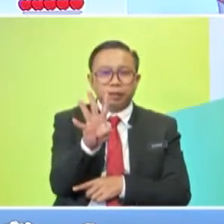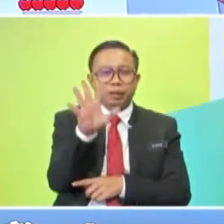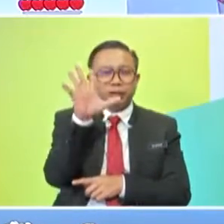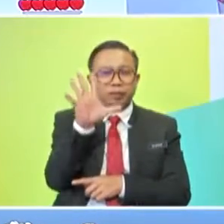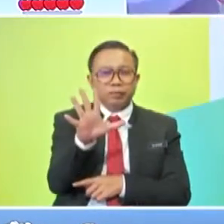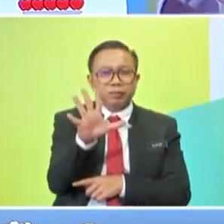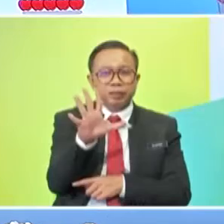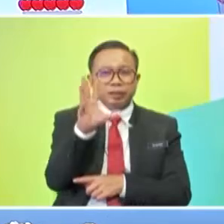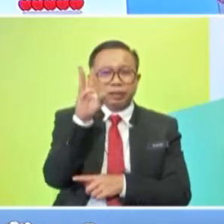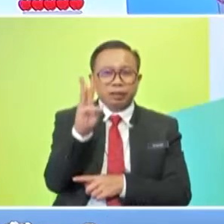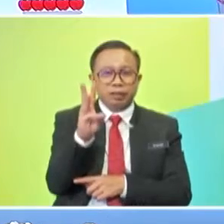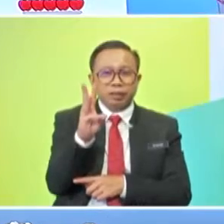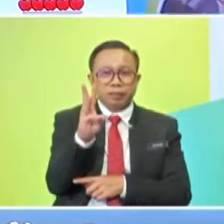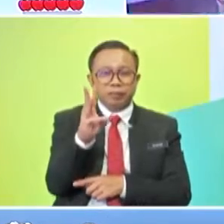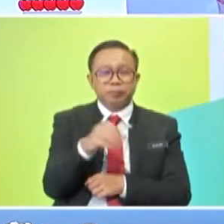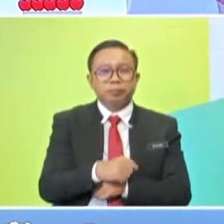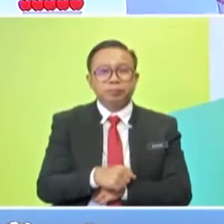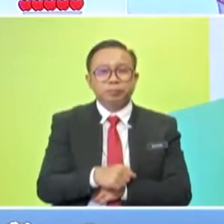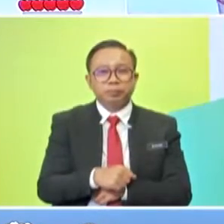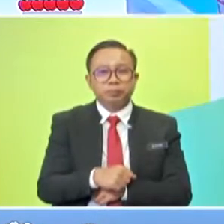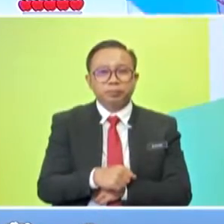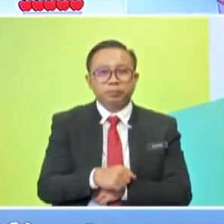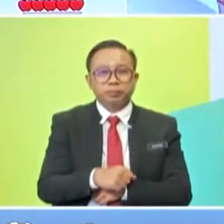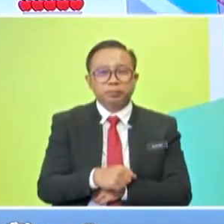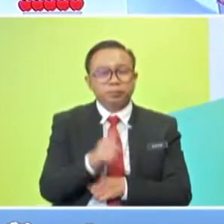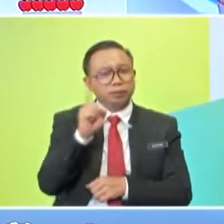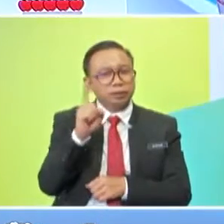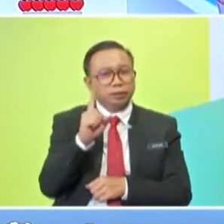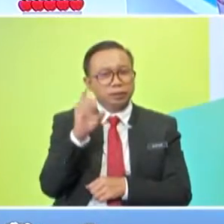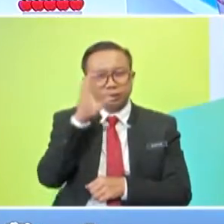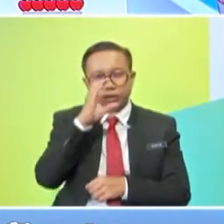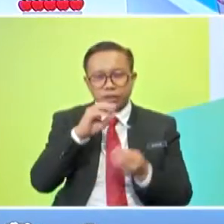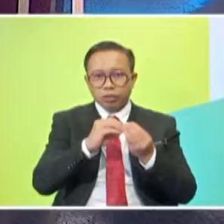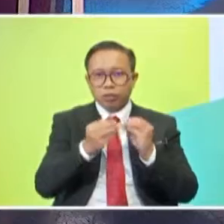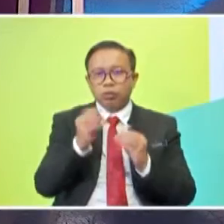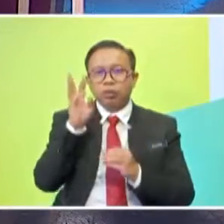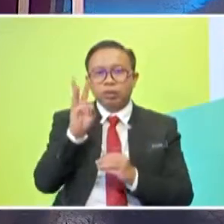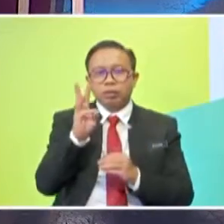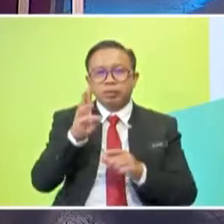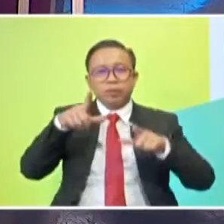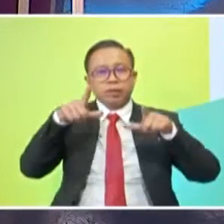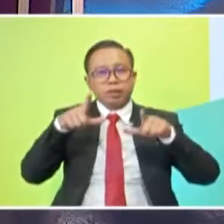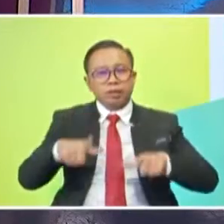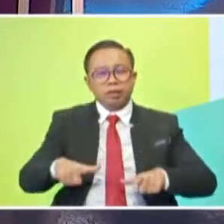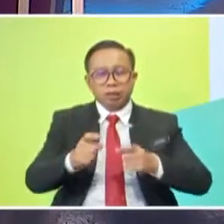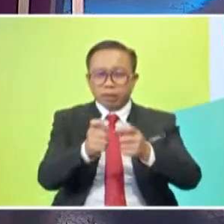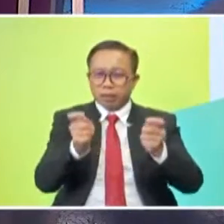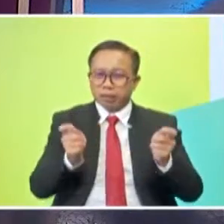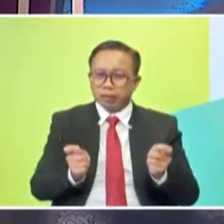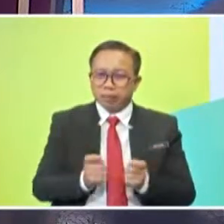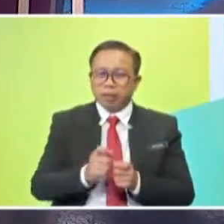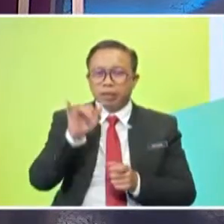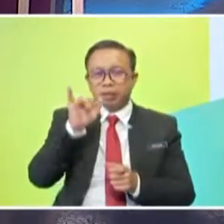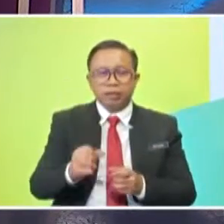lima enam enam jadi minta cari mana no66 takkan di tempat yang